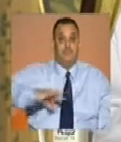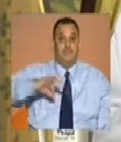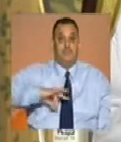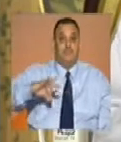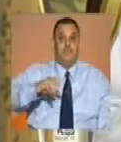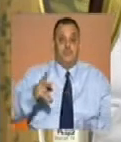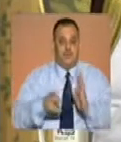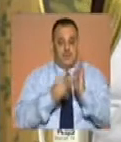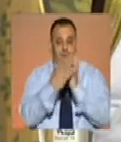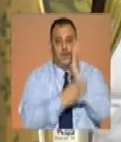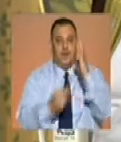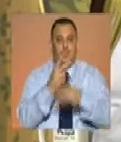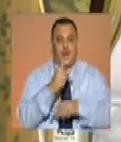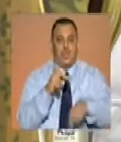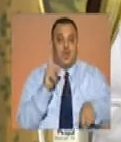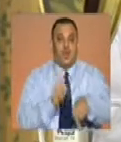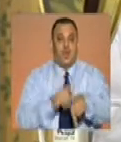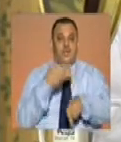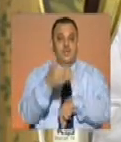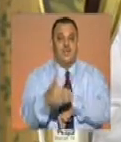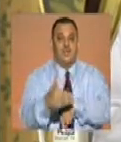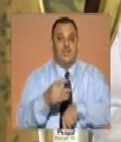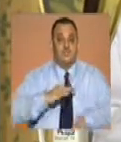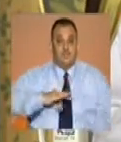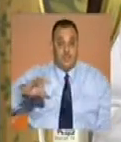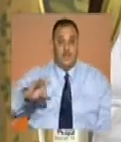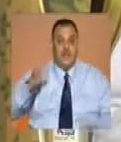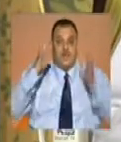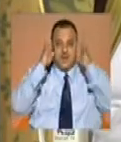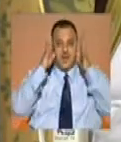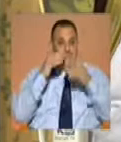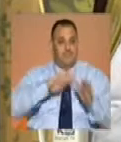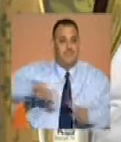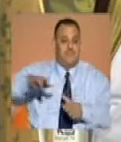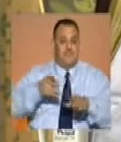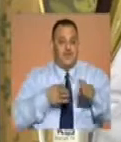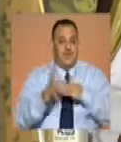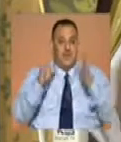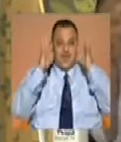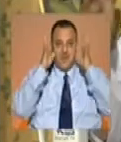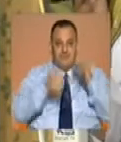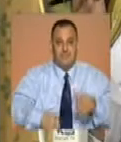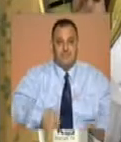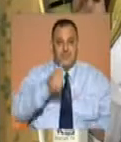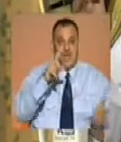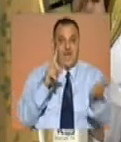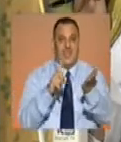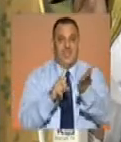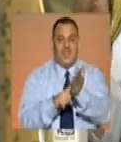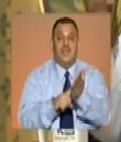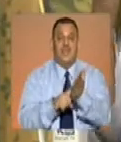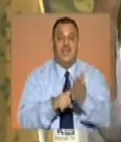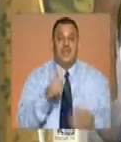فهذا يتوضأ بعد دخول الوقت، ثم إذا خرج منه ولو في الصلاة فإنه لا يخرج لأنه معذور. وهذا الدليل على أن